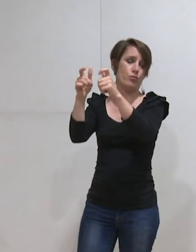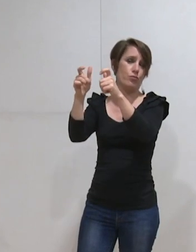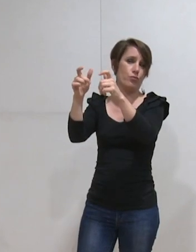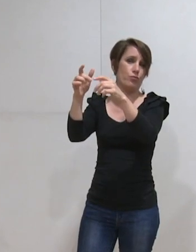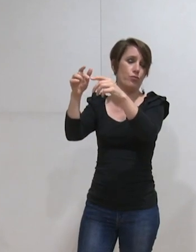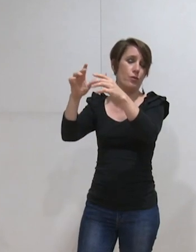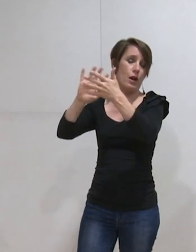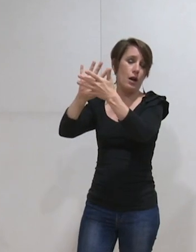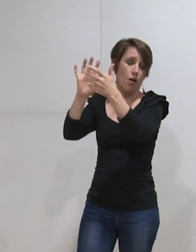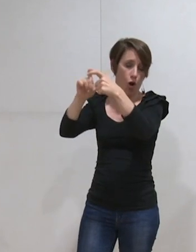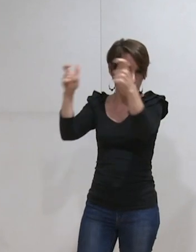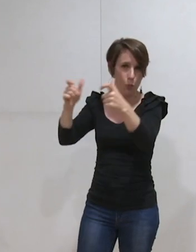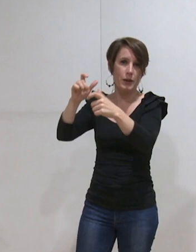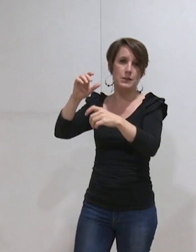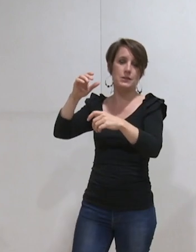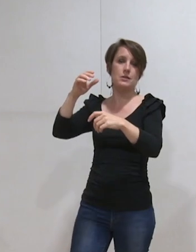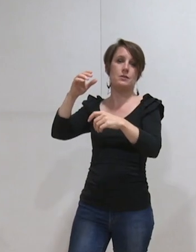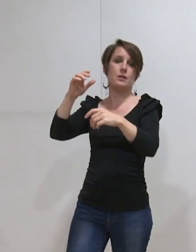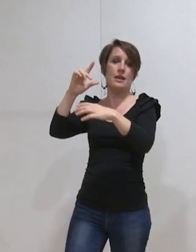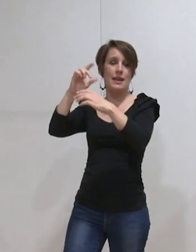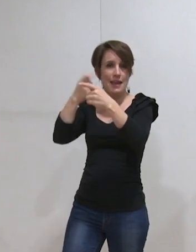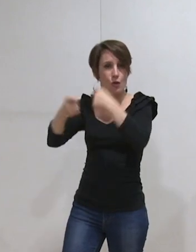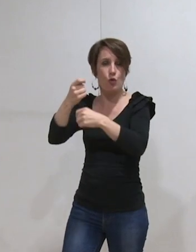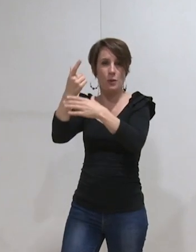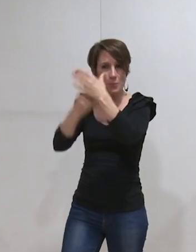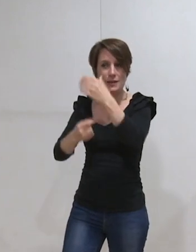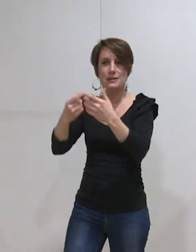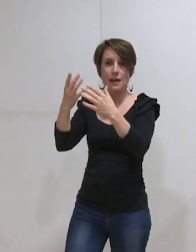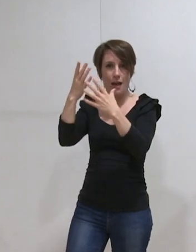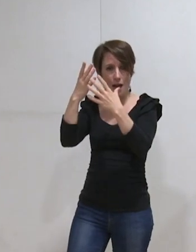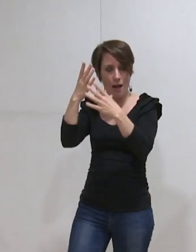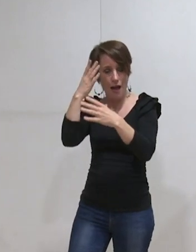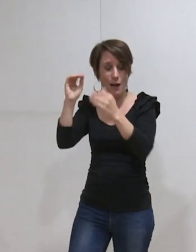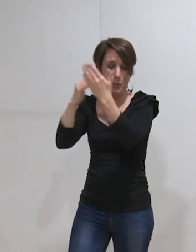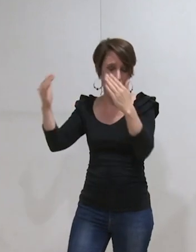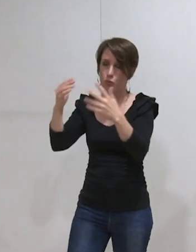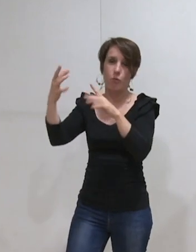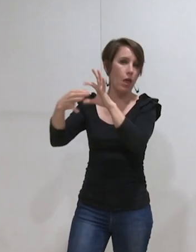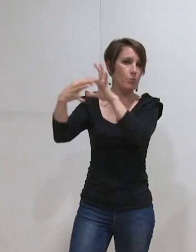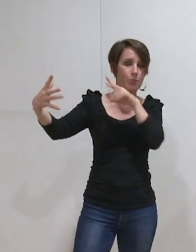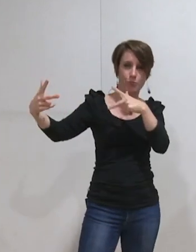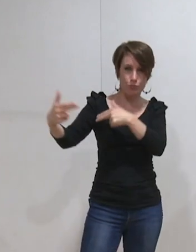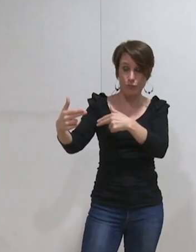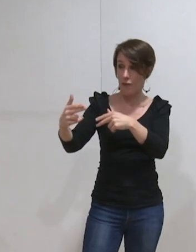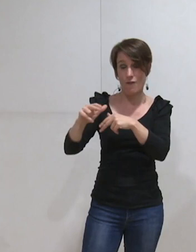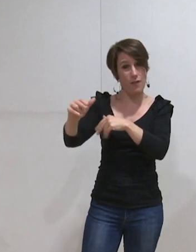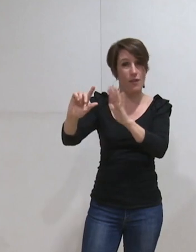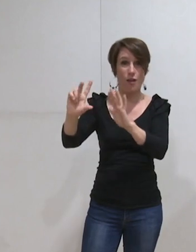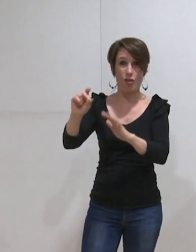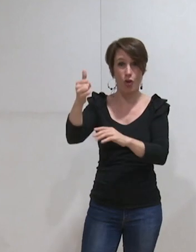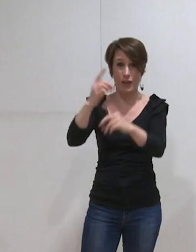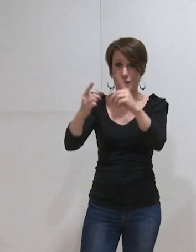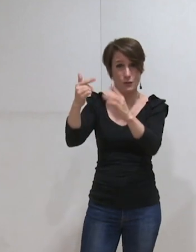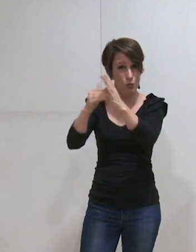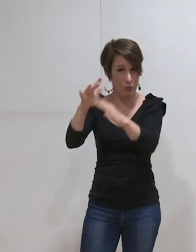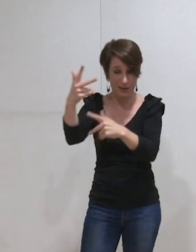Grenoble à la société d'économie mixte Alpexpo la délégation de service public se terminera donc au 31 décembre 2015 dans le